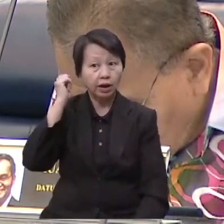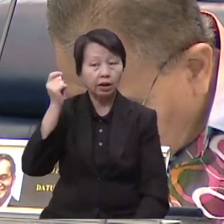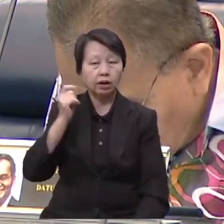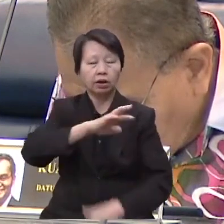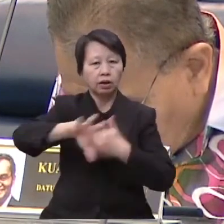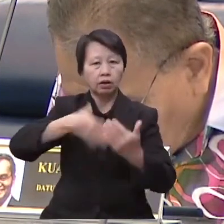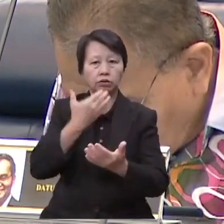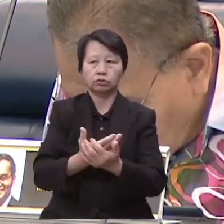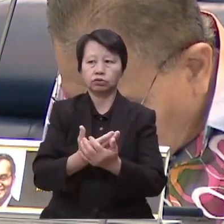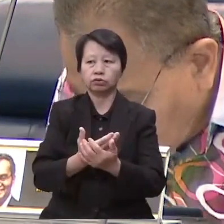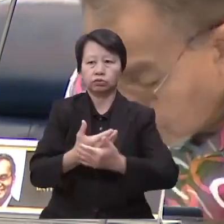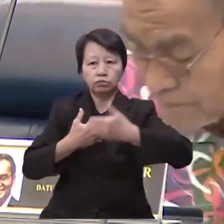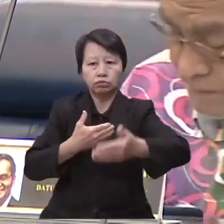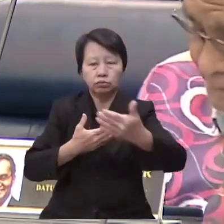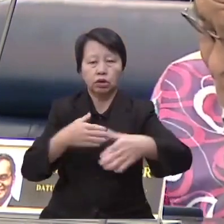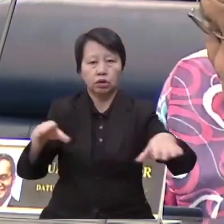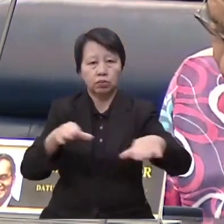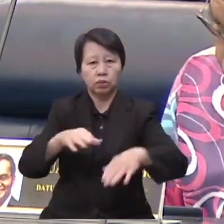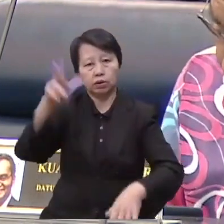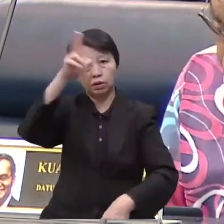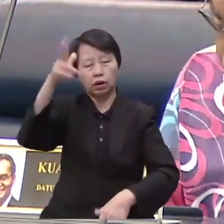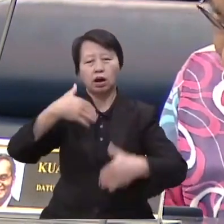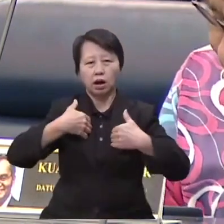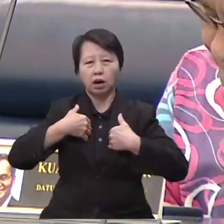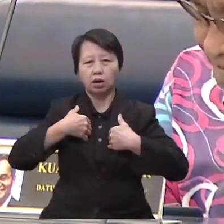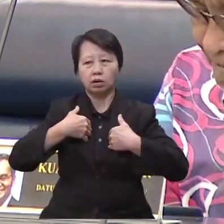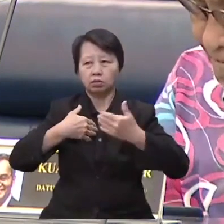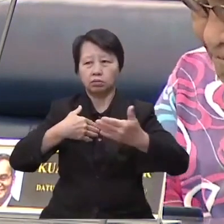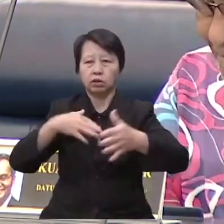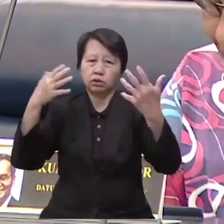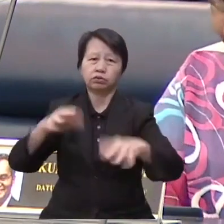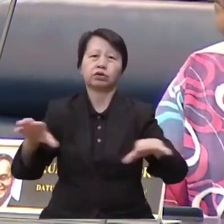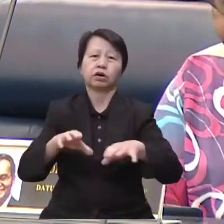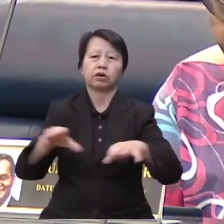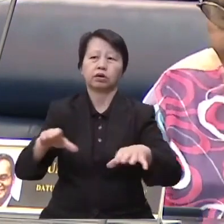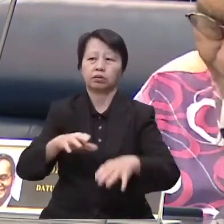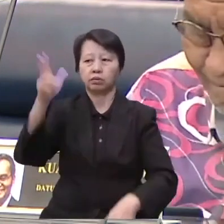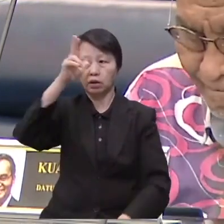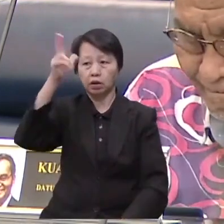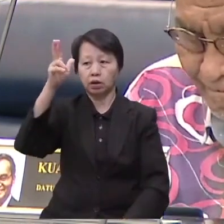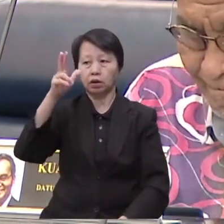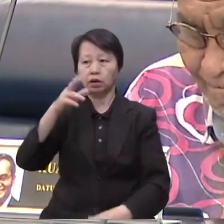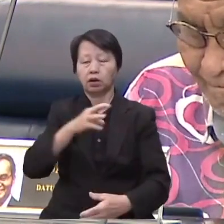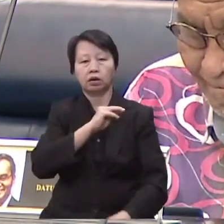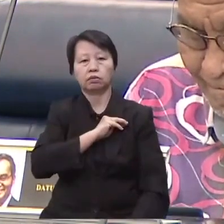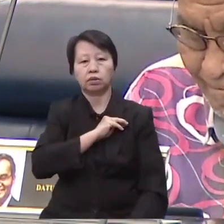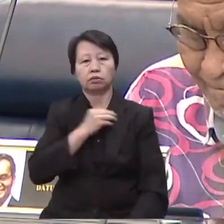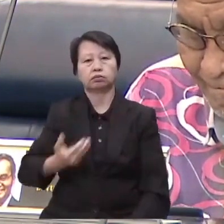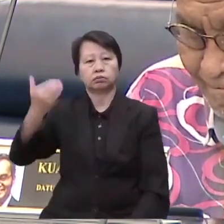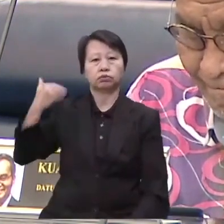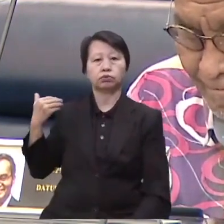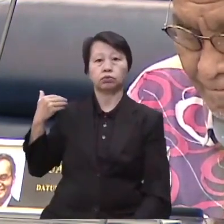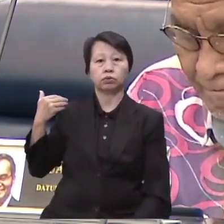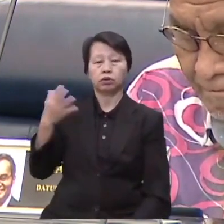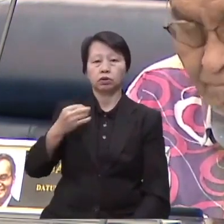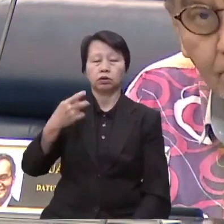semua yang langkah-langkah yang diambil oleh kerajaan adalah langkah-langkah yang telah pun diambil oleh kerajaan ataupun menteri yang sebelumnya